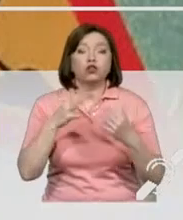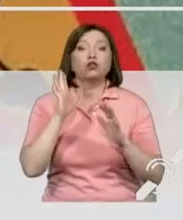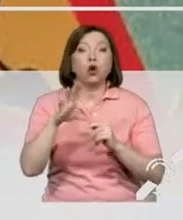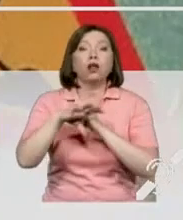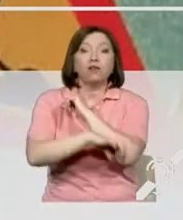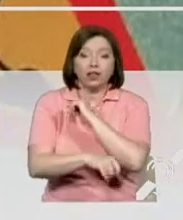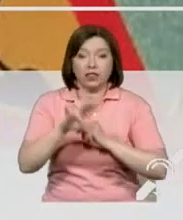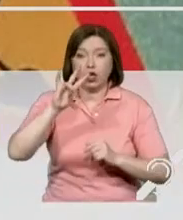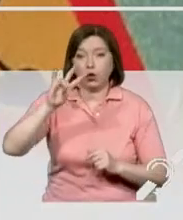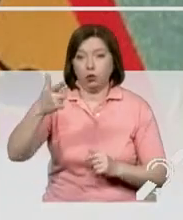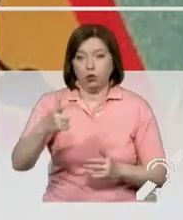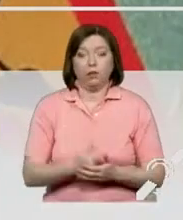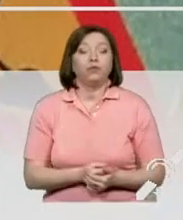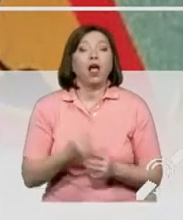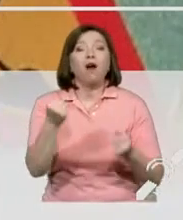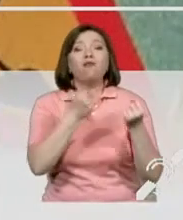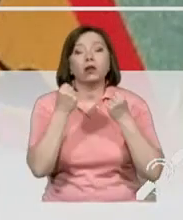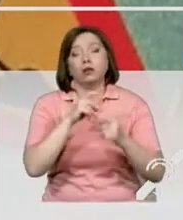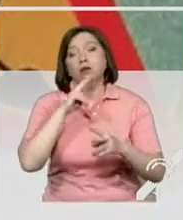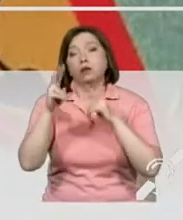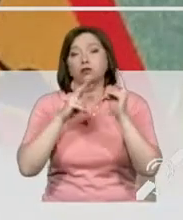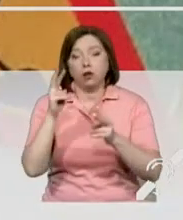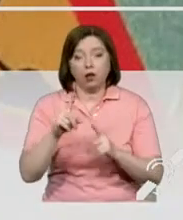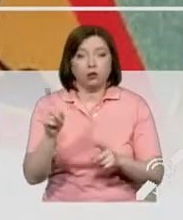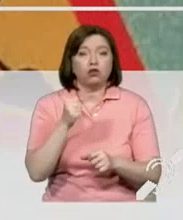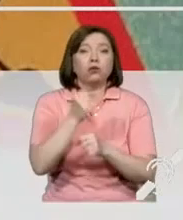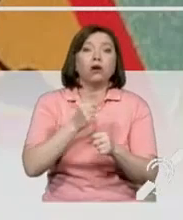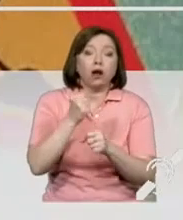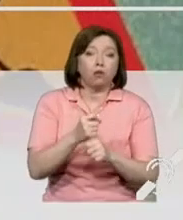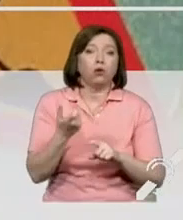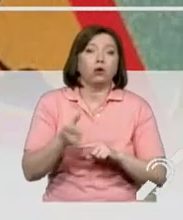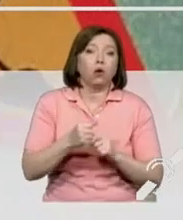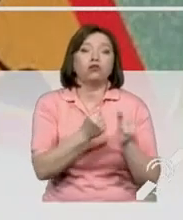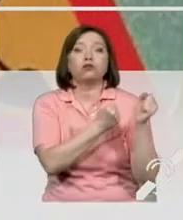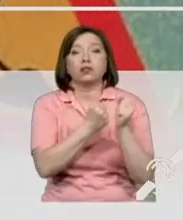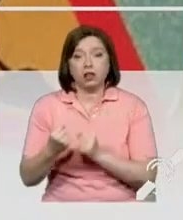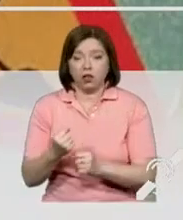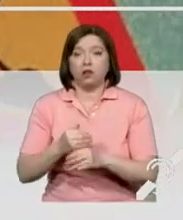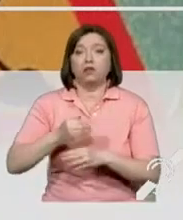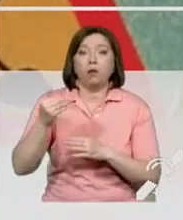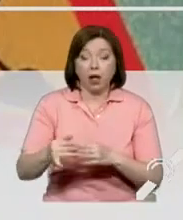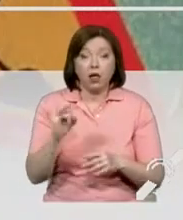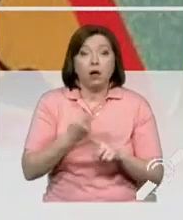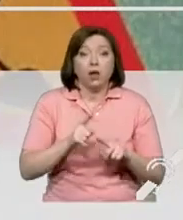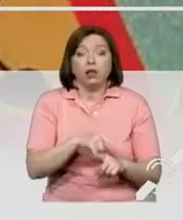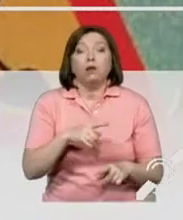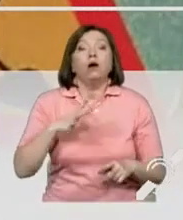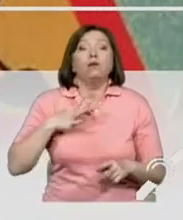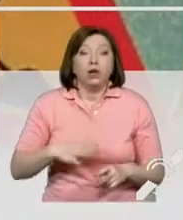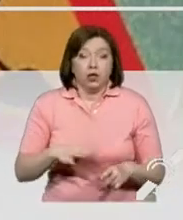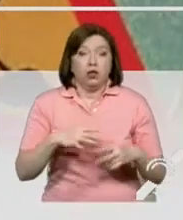sfârșitul lunii iunie șoferii se plâng în continuare că lucrările sunt întârziate și sunt nevoiți să piardă timp în